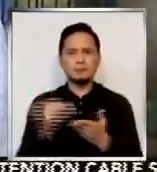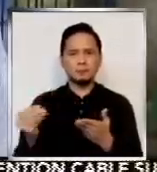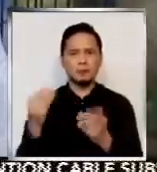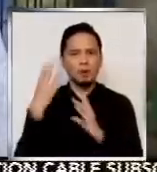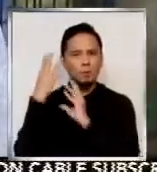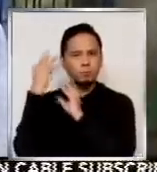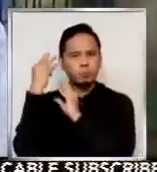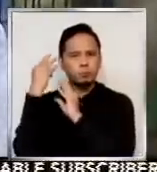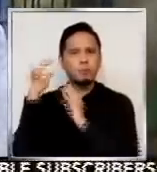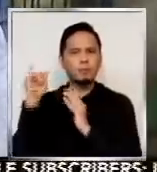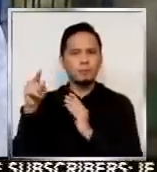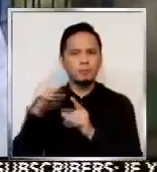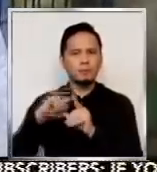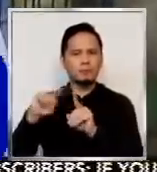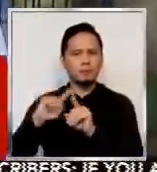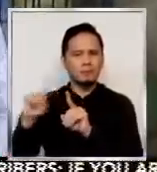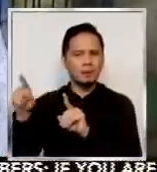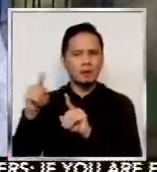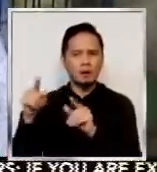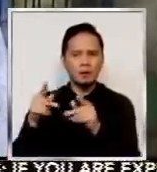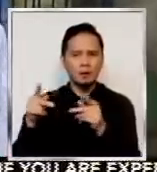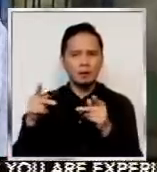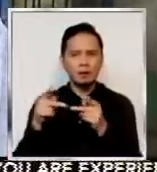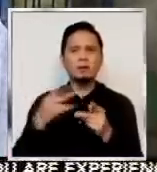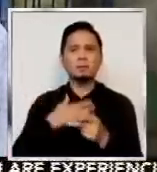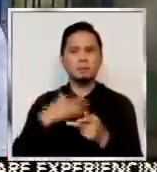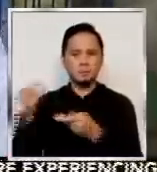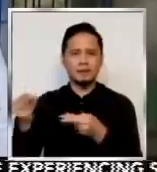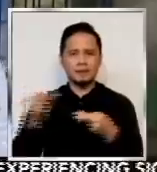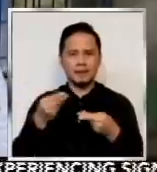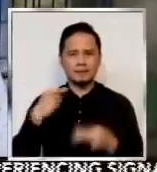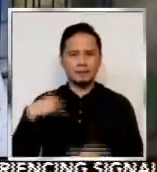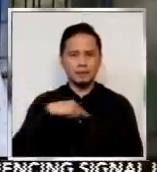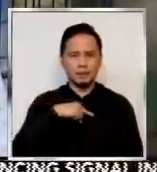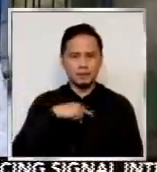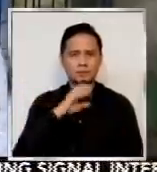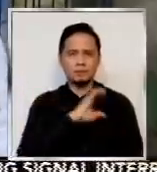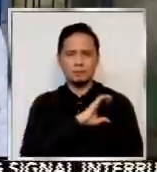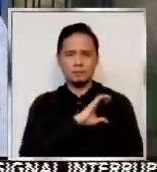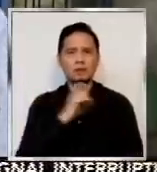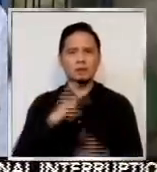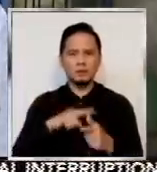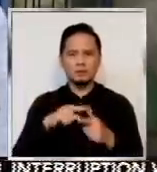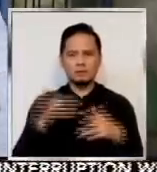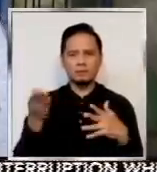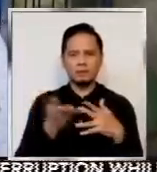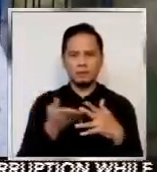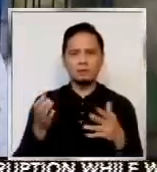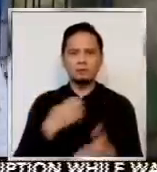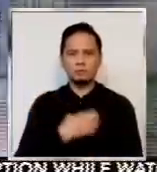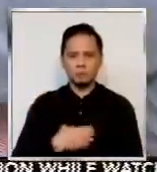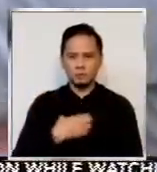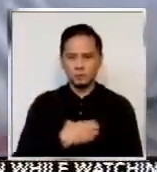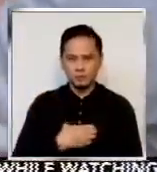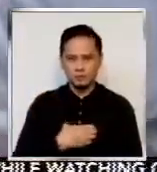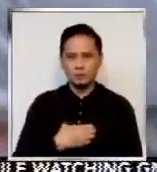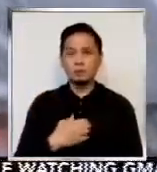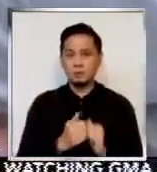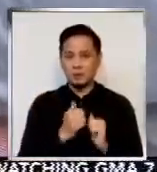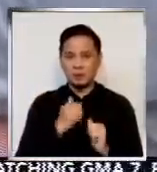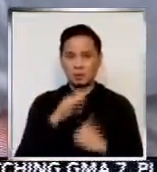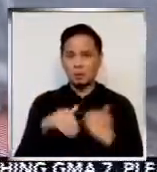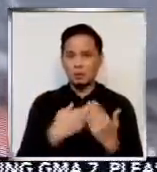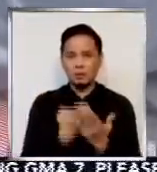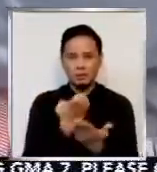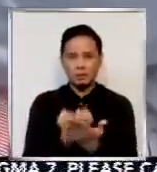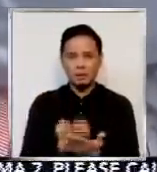turn over na sa amin para ano and mag-file ng complaint para mailikom natin lahat ng mga ebidensya. Pinag-aaralan